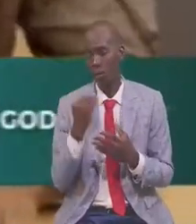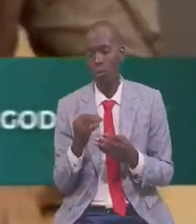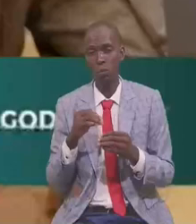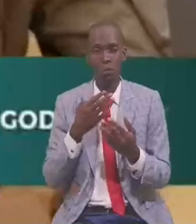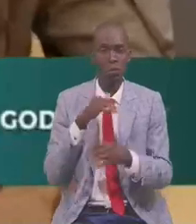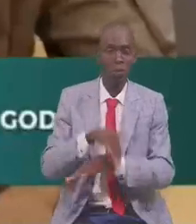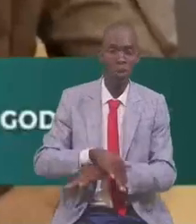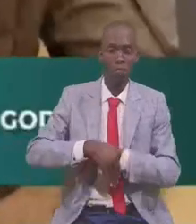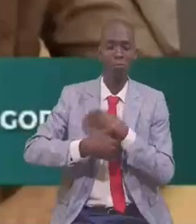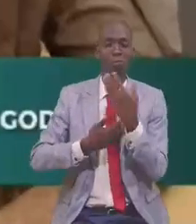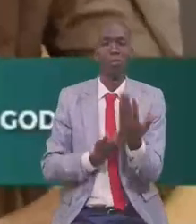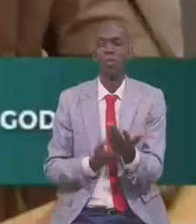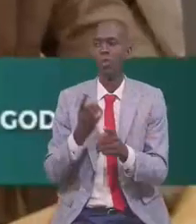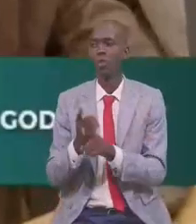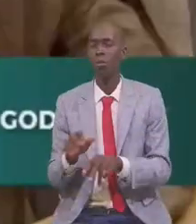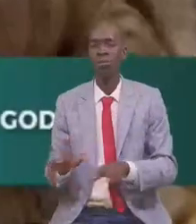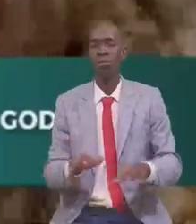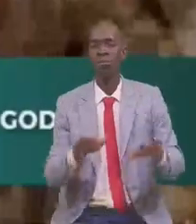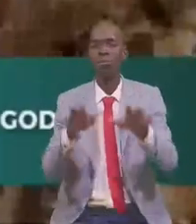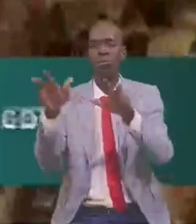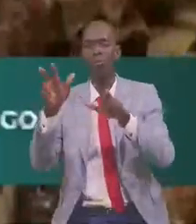là-bas, aller ici. Et tu